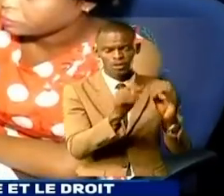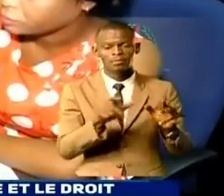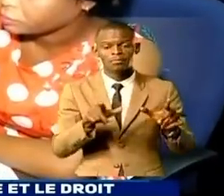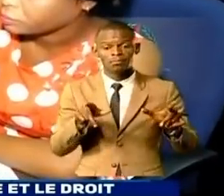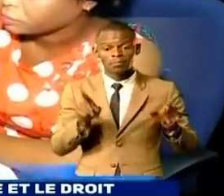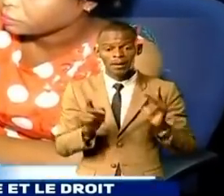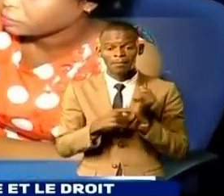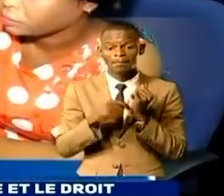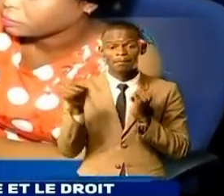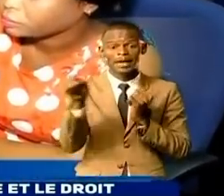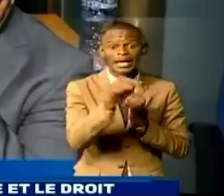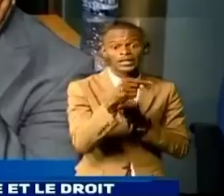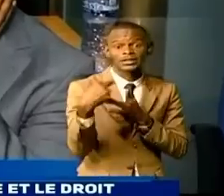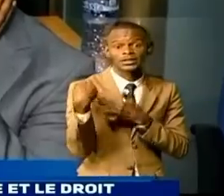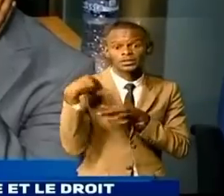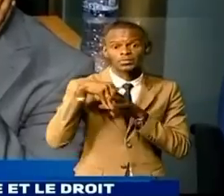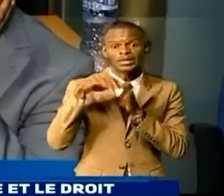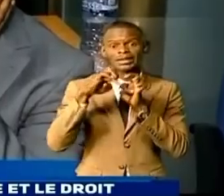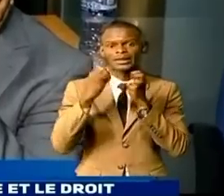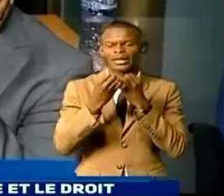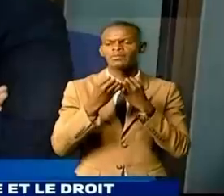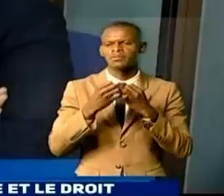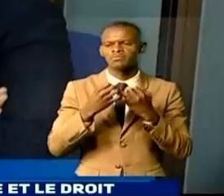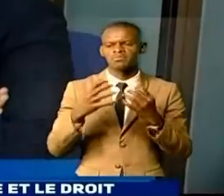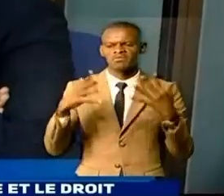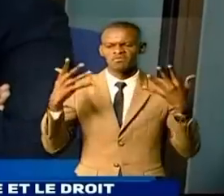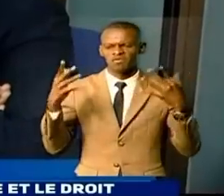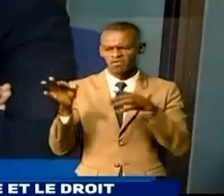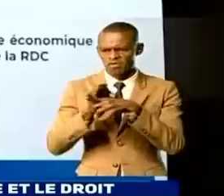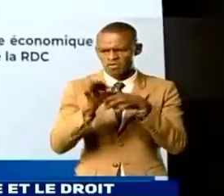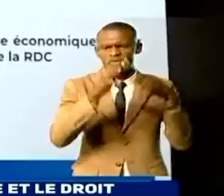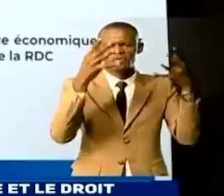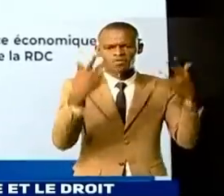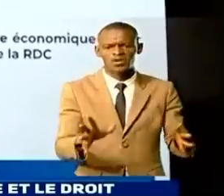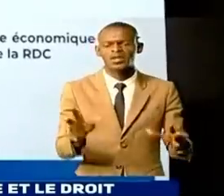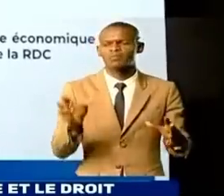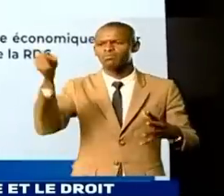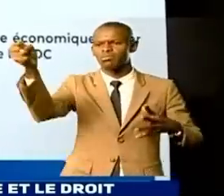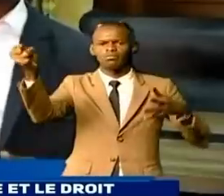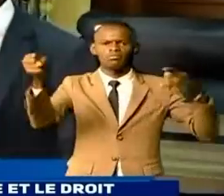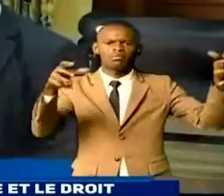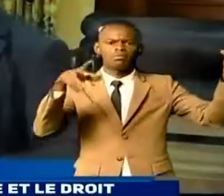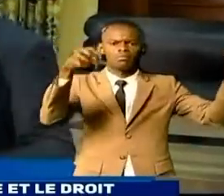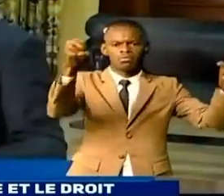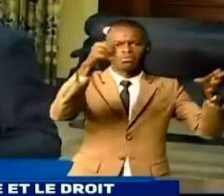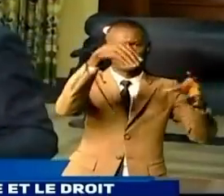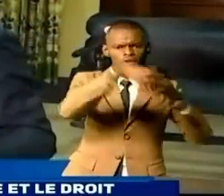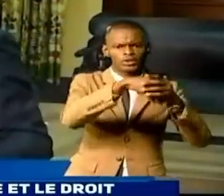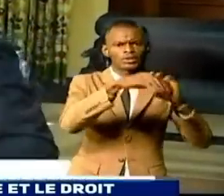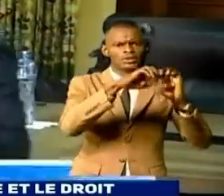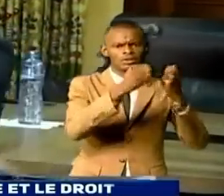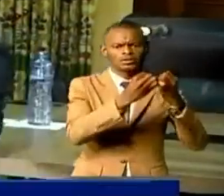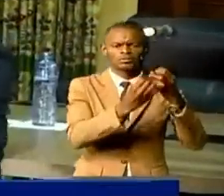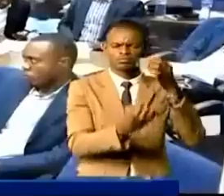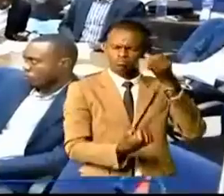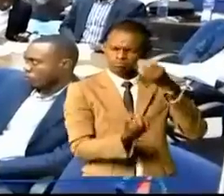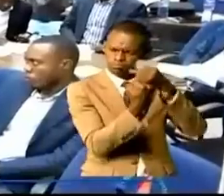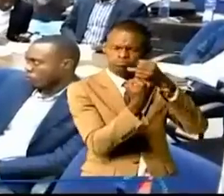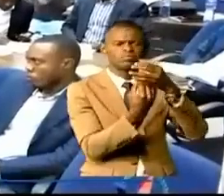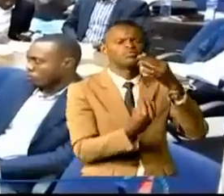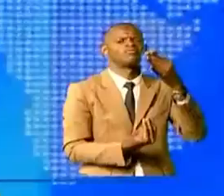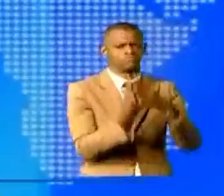d'entreprise des noyaux pouvant garantir avec compétence les investissements dans un pays comme la RDC qui en a tant